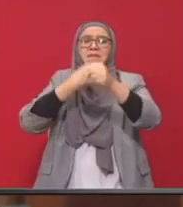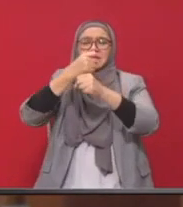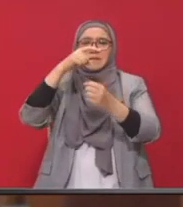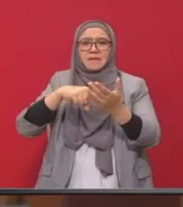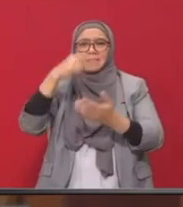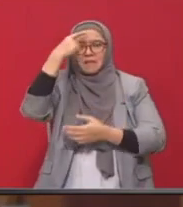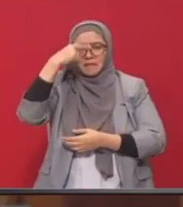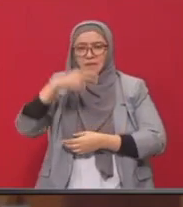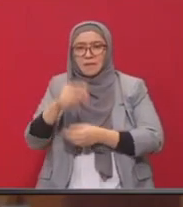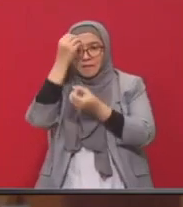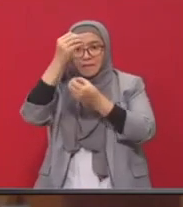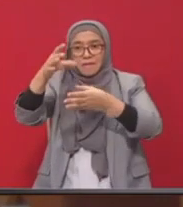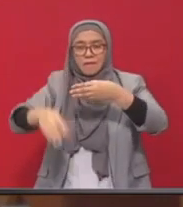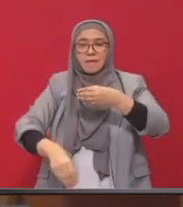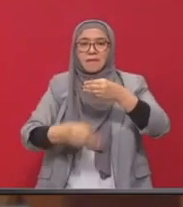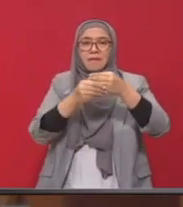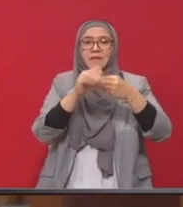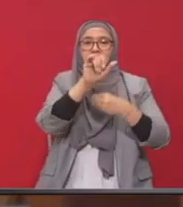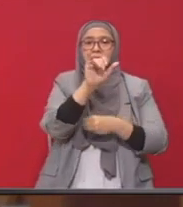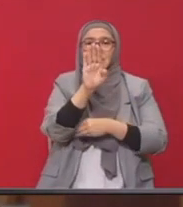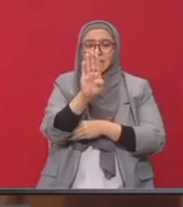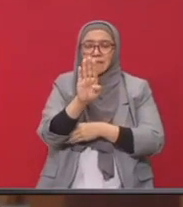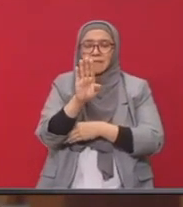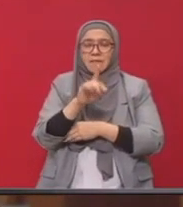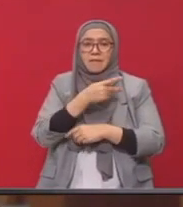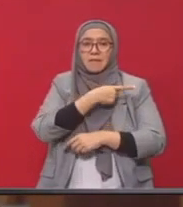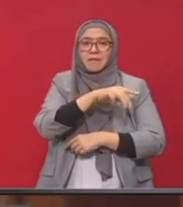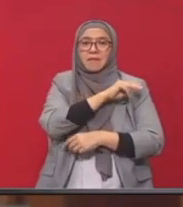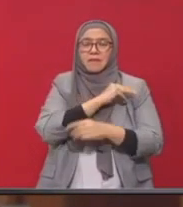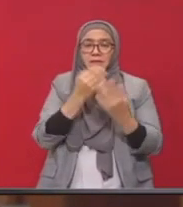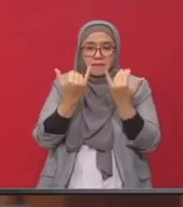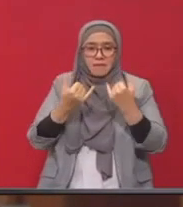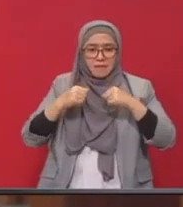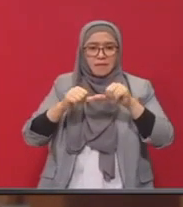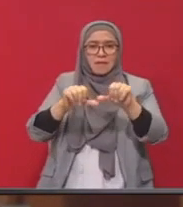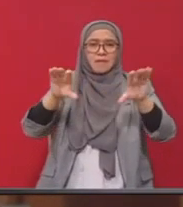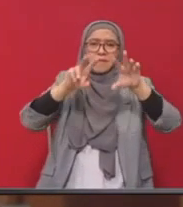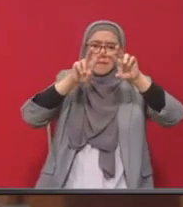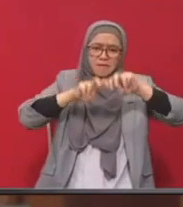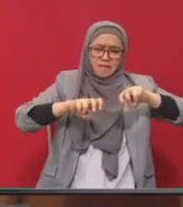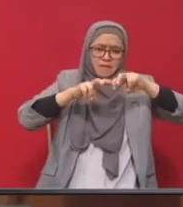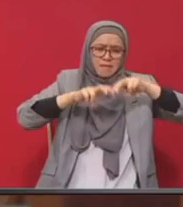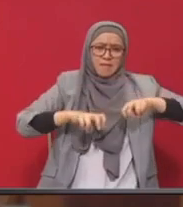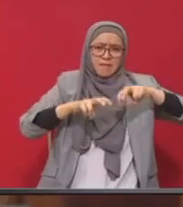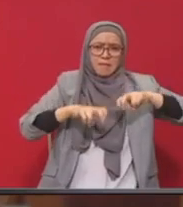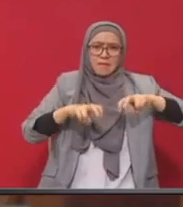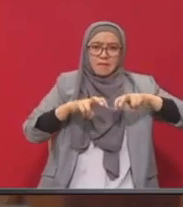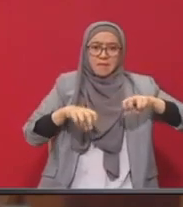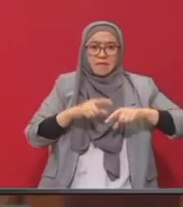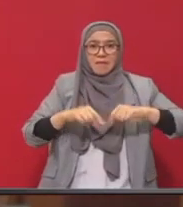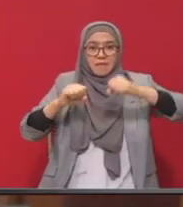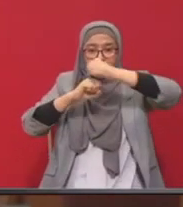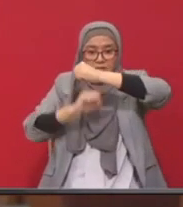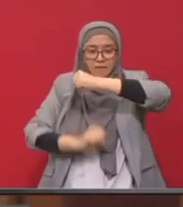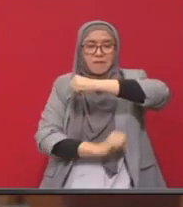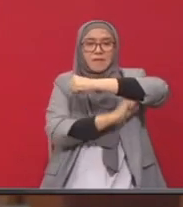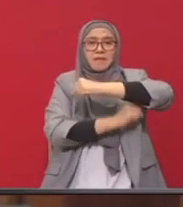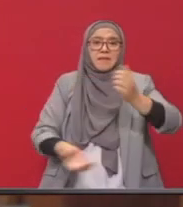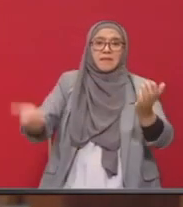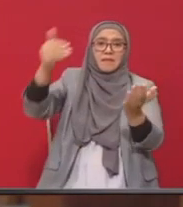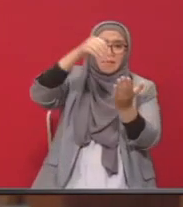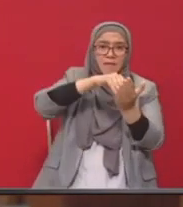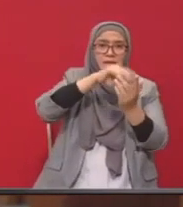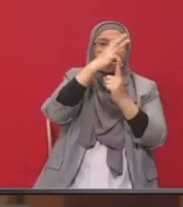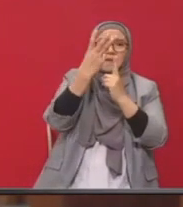tambahan Kepada yang terhormat Kementerian sedang melaksanakan kajian dan penuturan semula jhgghh melihat beban